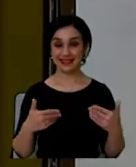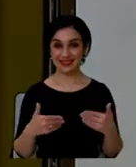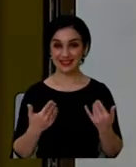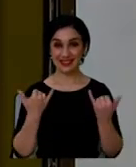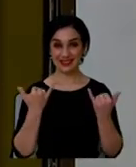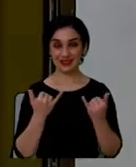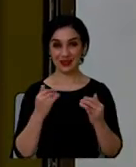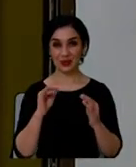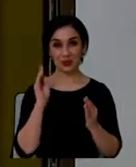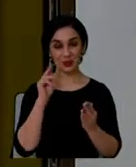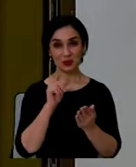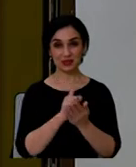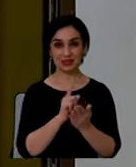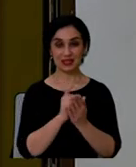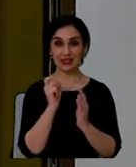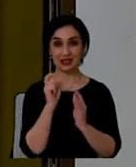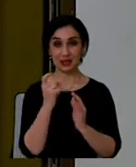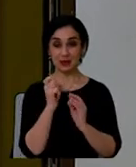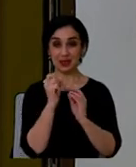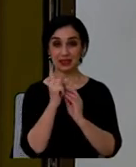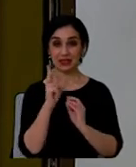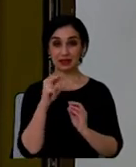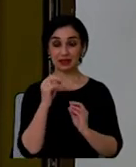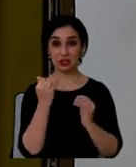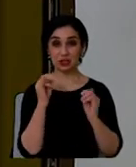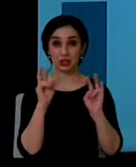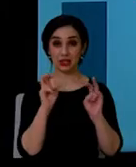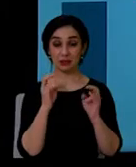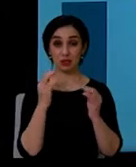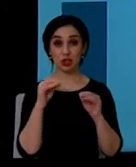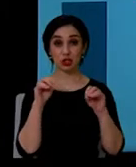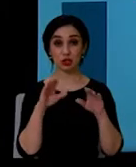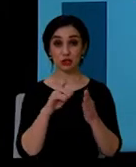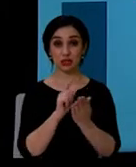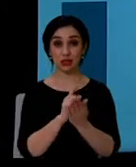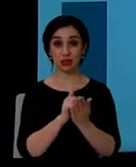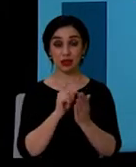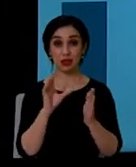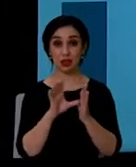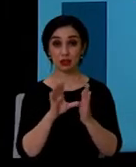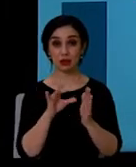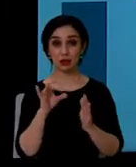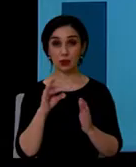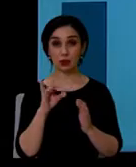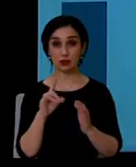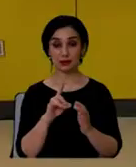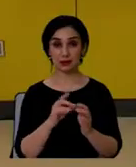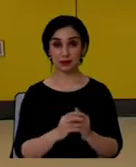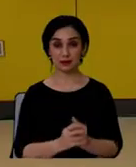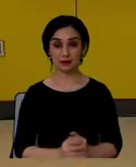Здравствуйте! Сегодня у нас урок химии в 11 классе, тема которой – решение задач на электролиз.